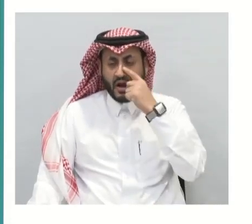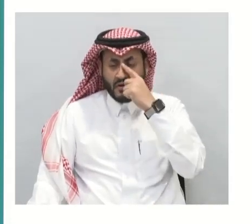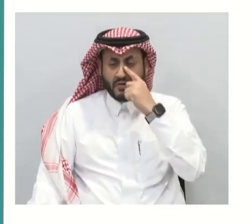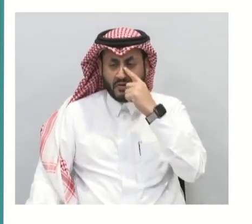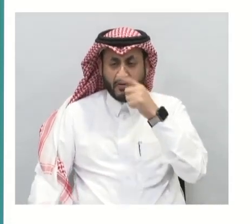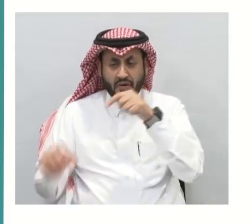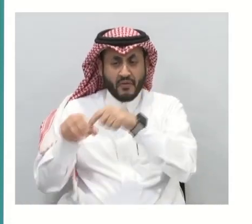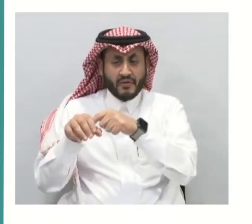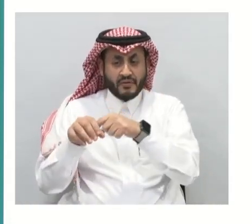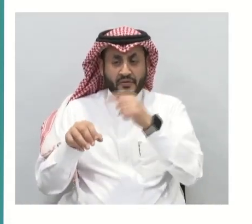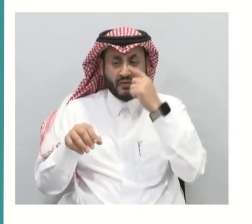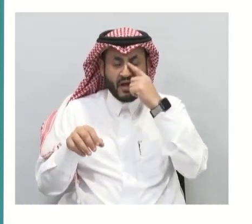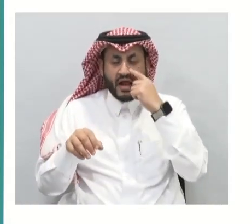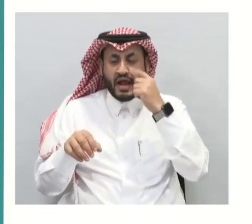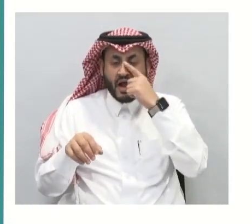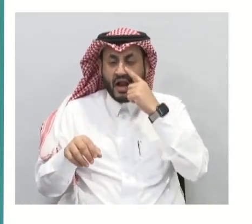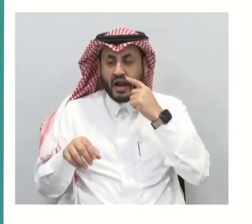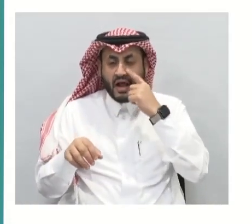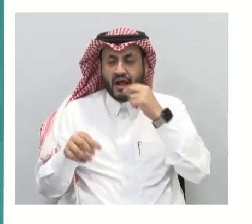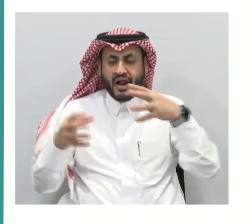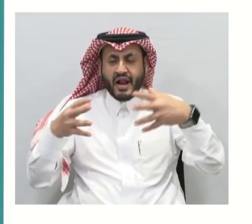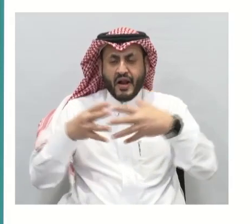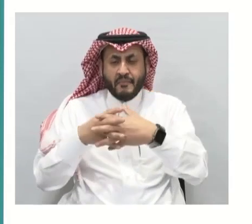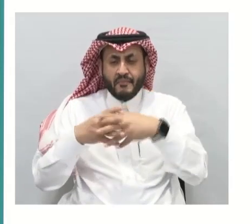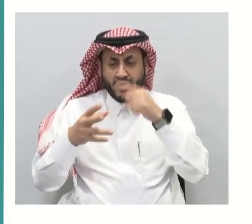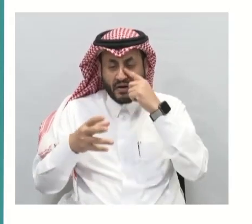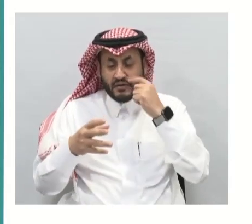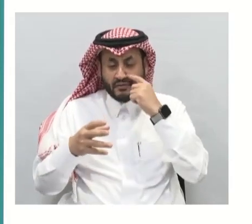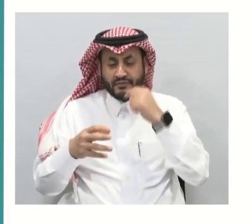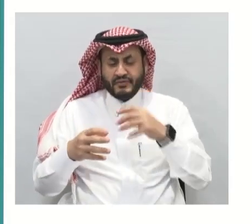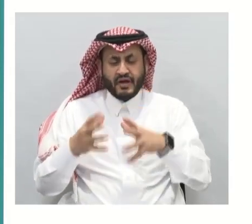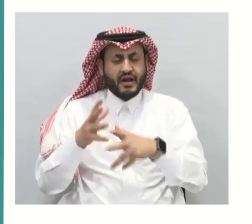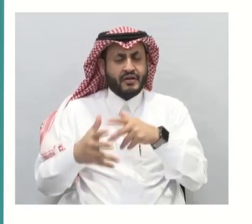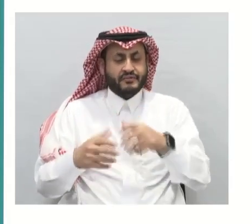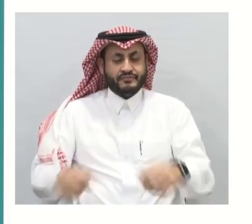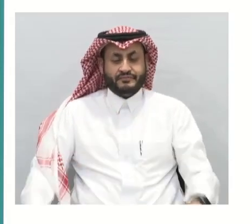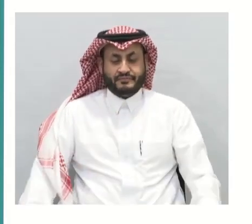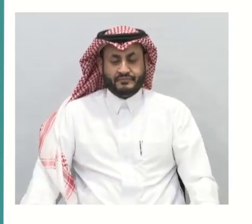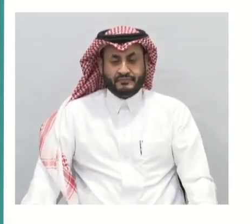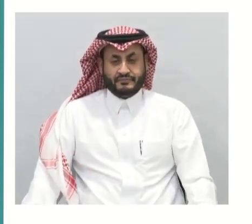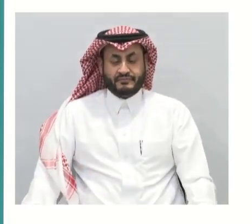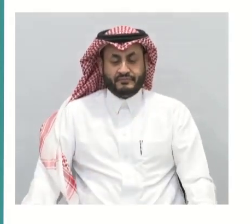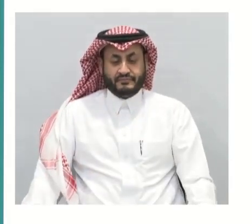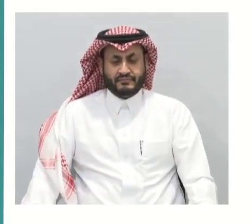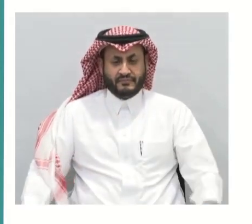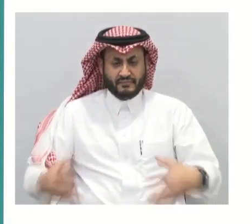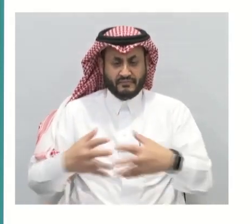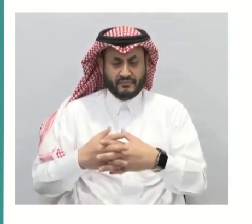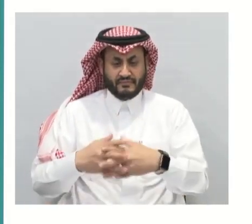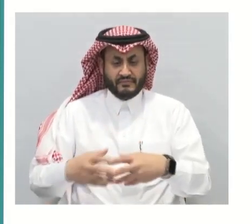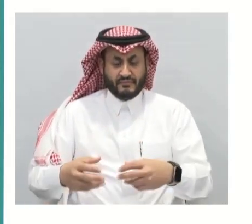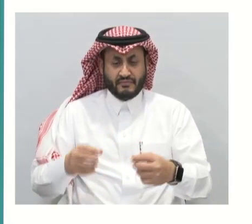يبدا المخاط تذوب في المخاط يؤدي هذا المخاط اتصال بمن